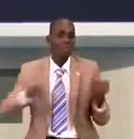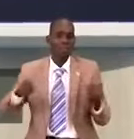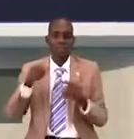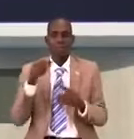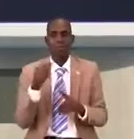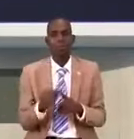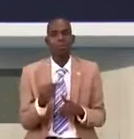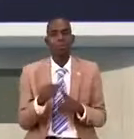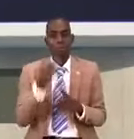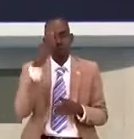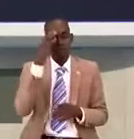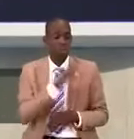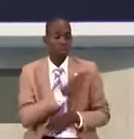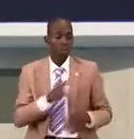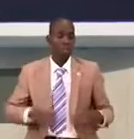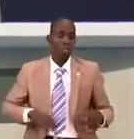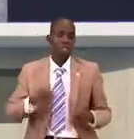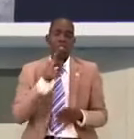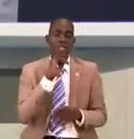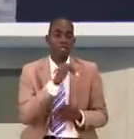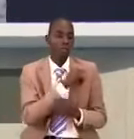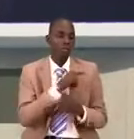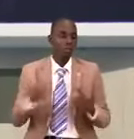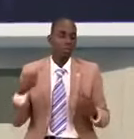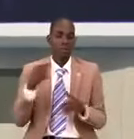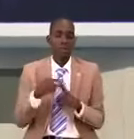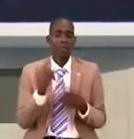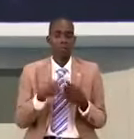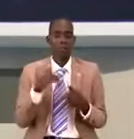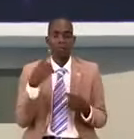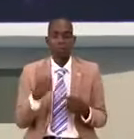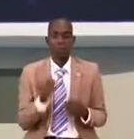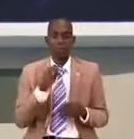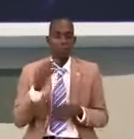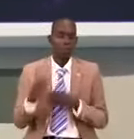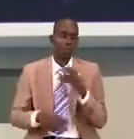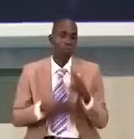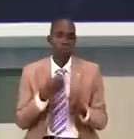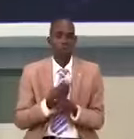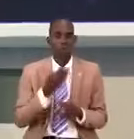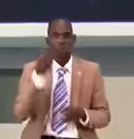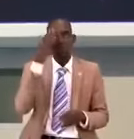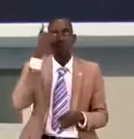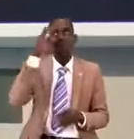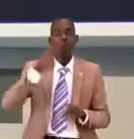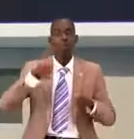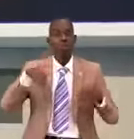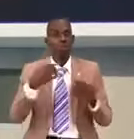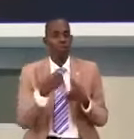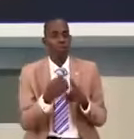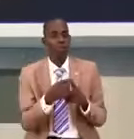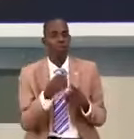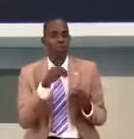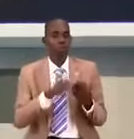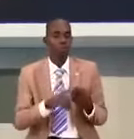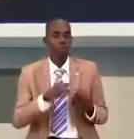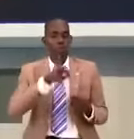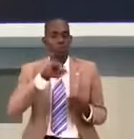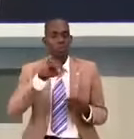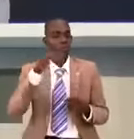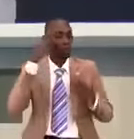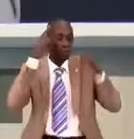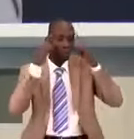et José a continué avec et tous les prophètes sont venus tous les rois sont venus mais la dernière parole